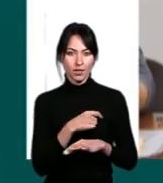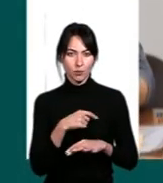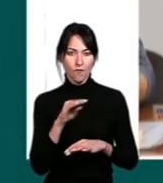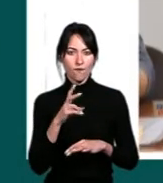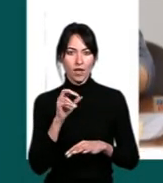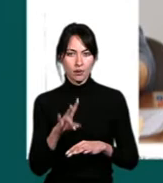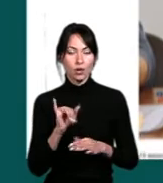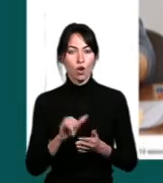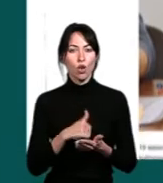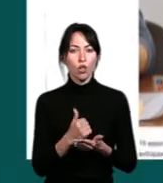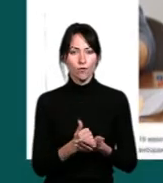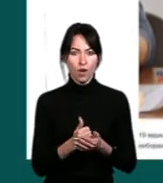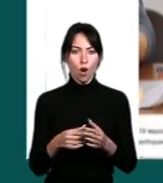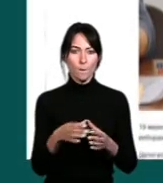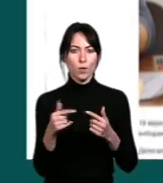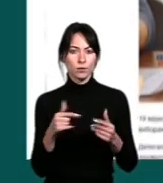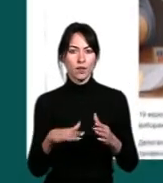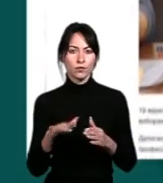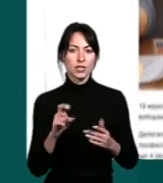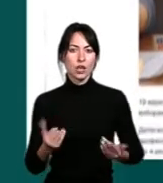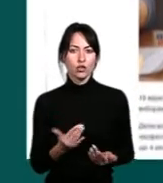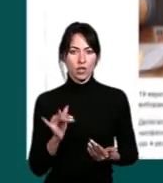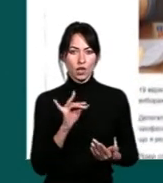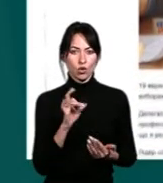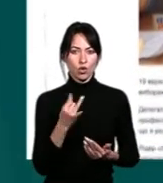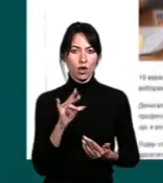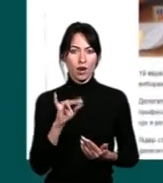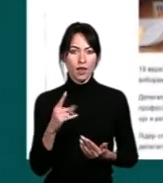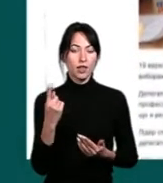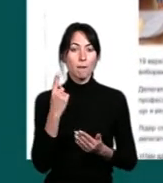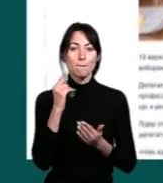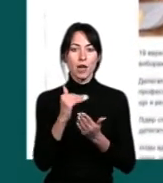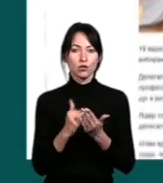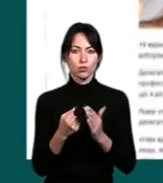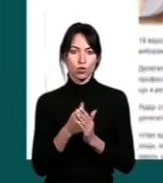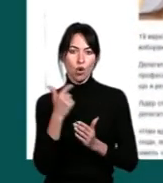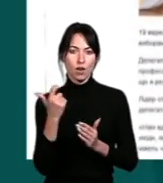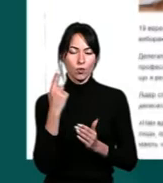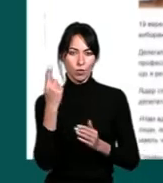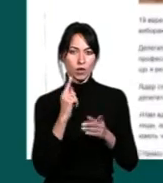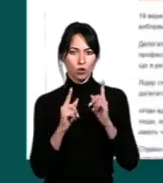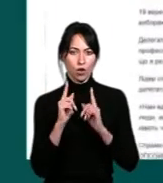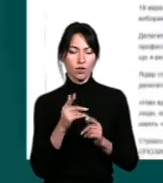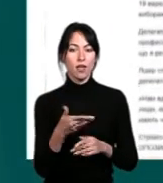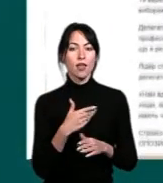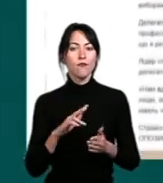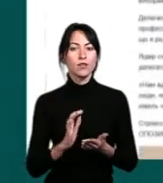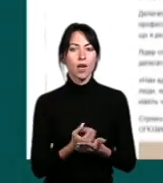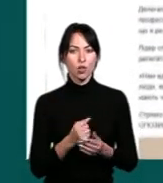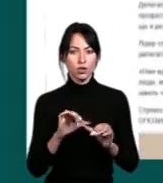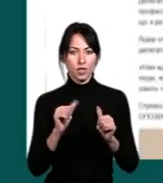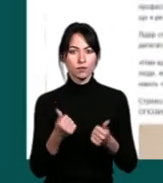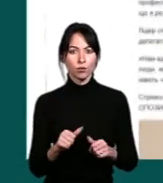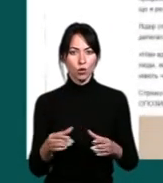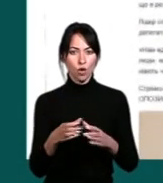осередку опозиційної платформи «За життя» Ігор Райнін – першою списку до Харківської обласної ради. Нам вдалося сформувати команду професіоналів з різних